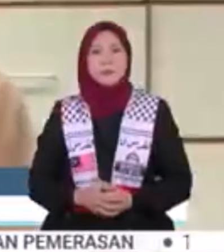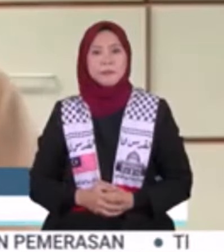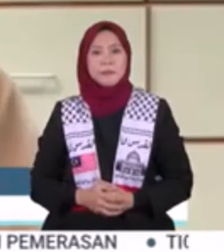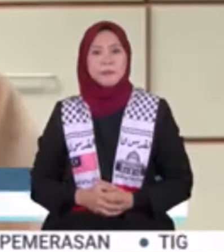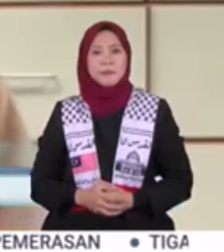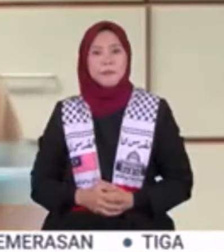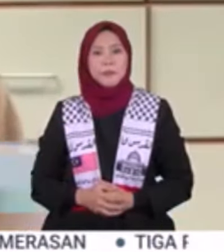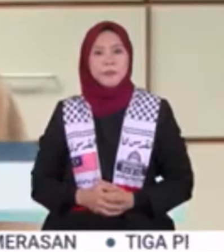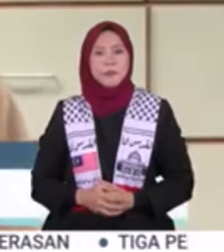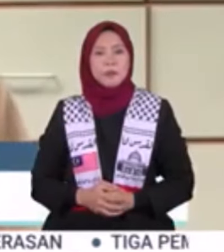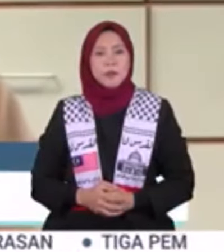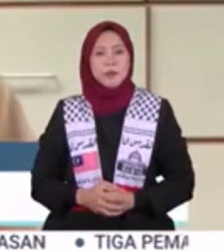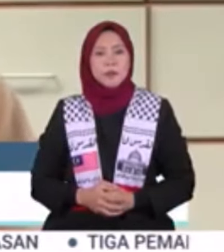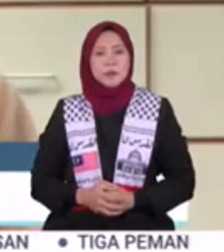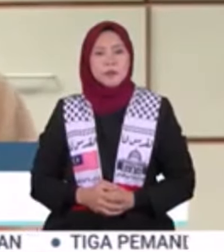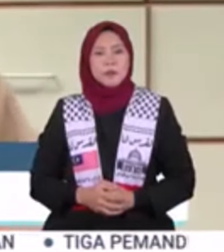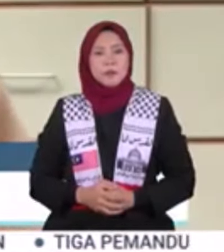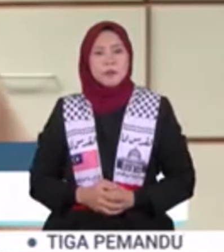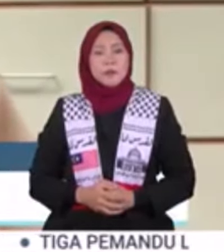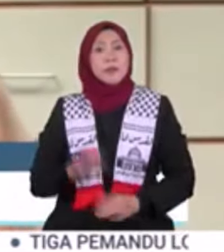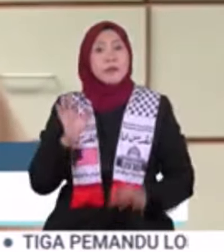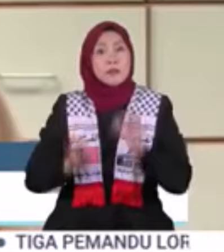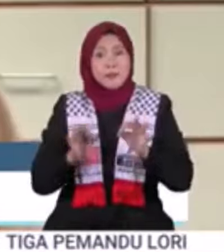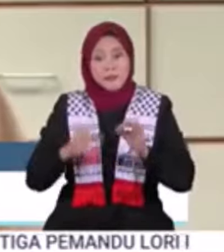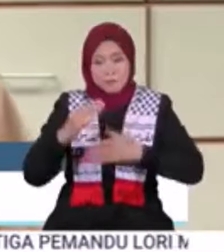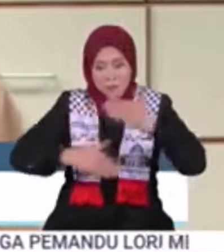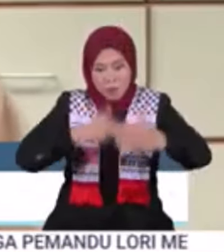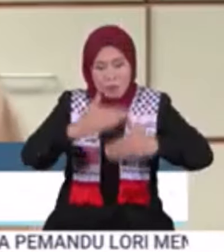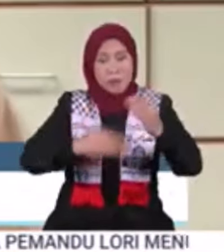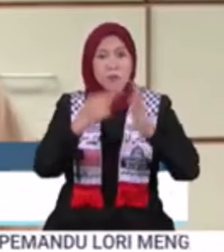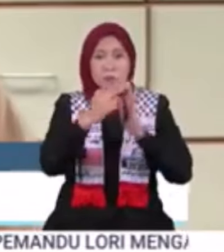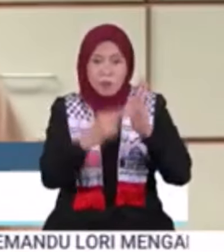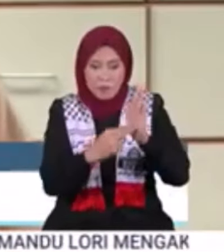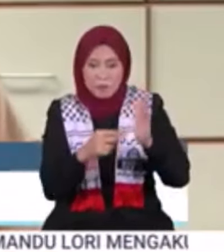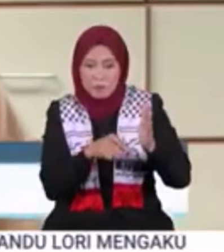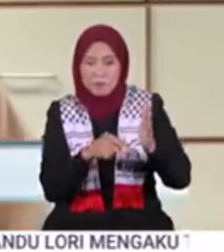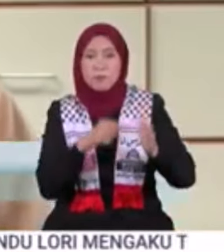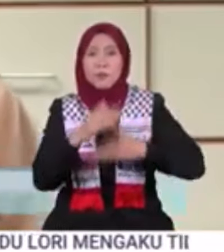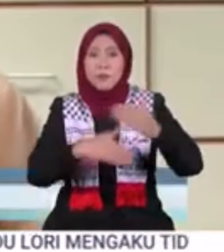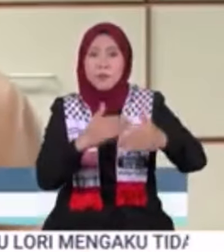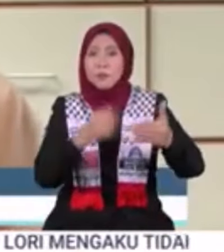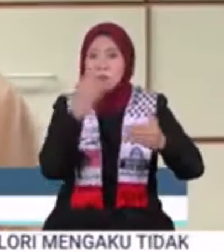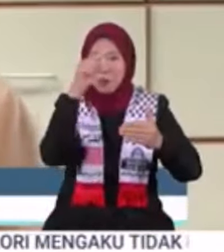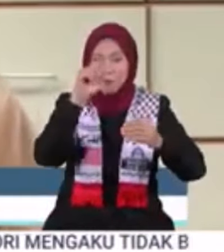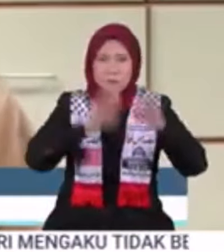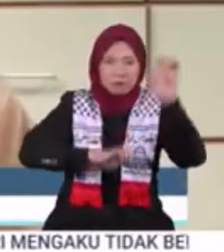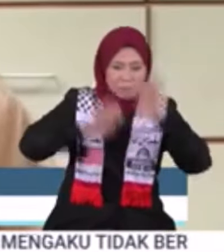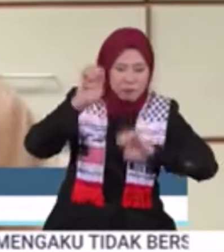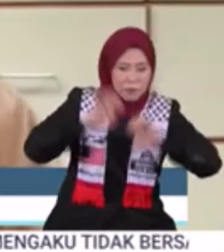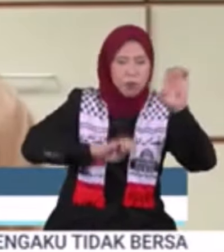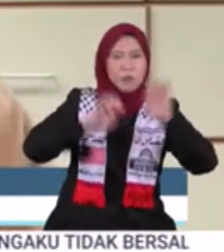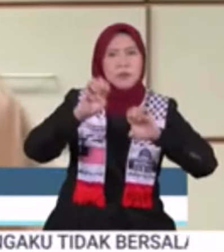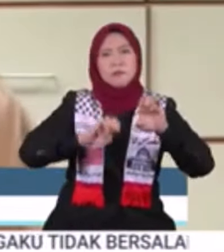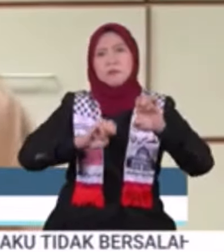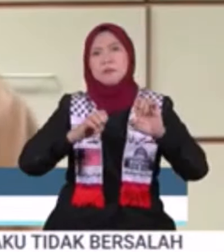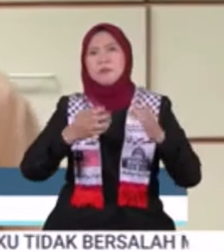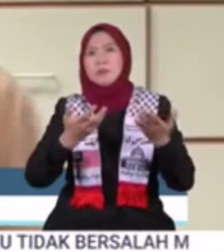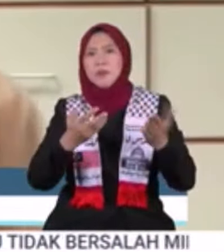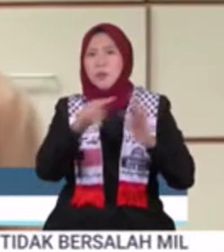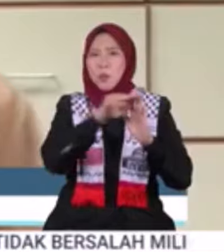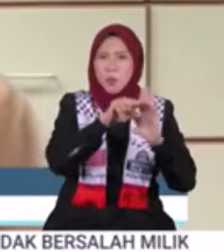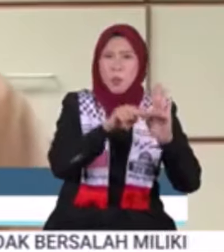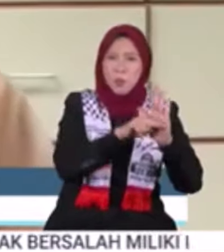Maka tidak benar sekiranya proses undang-undang ini dianggap sebagai satu proses untuk menilai semula hukum hakam